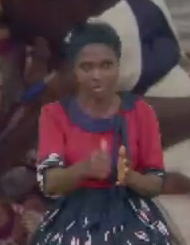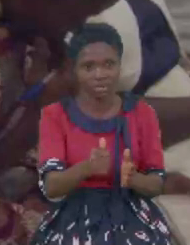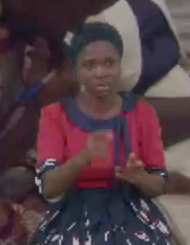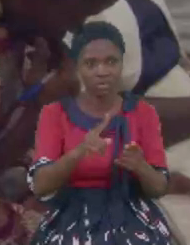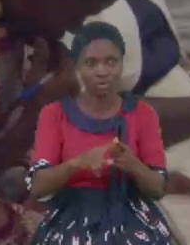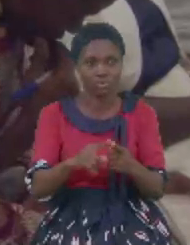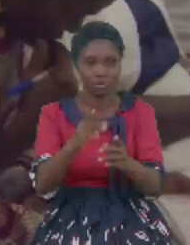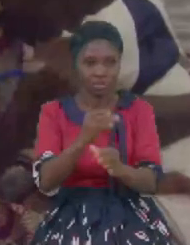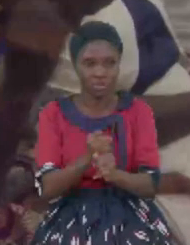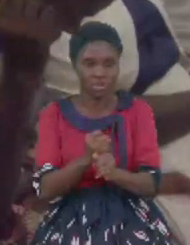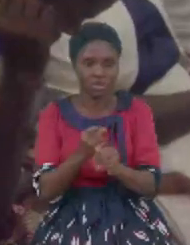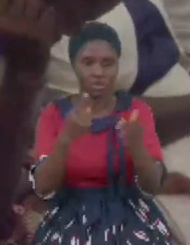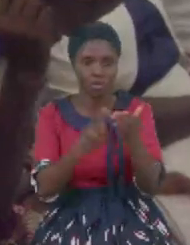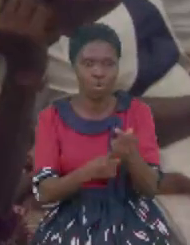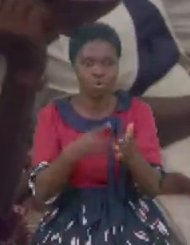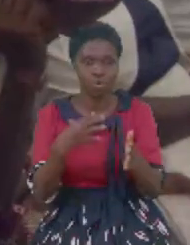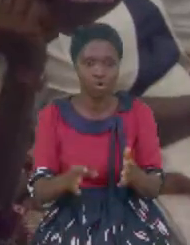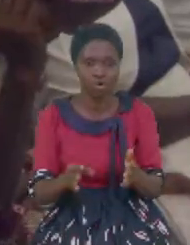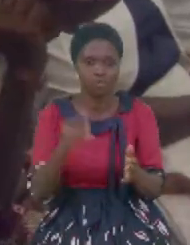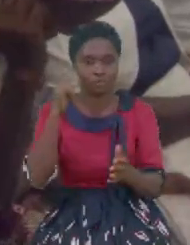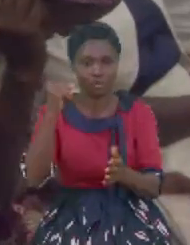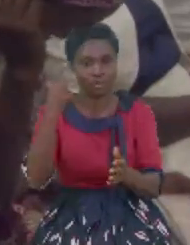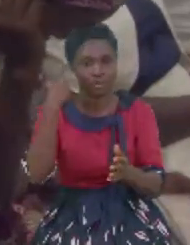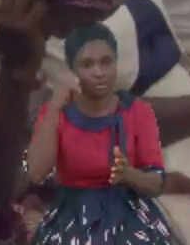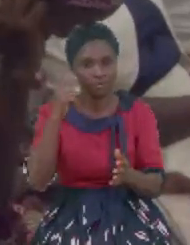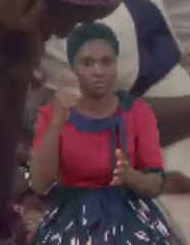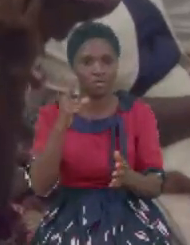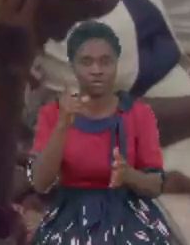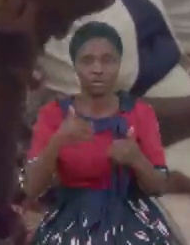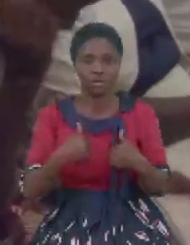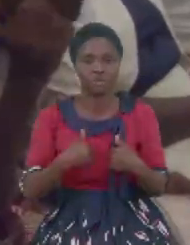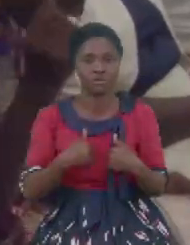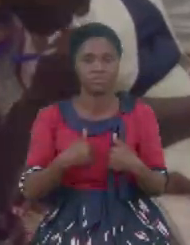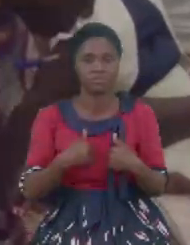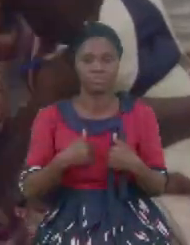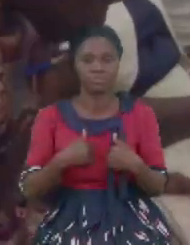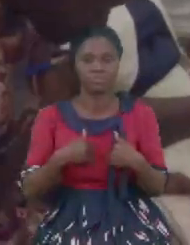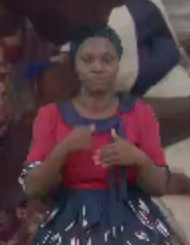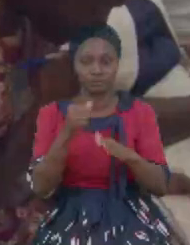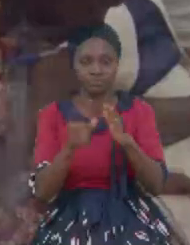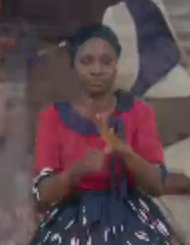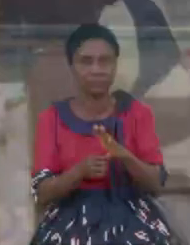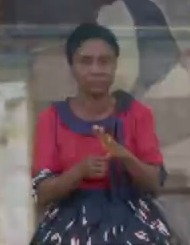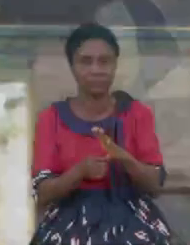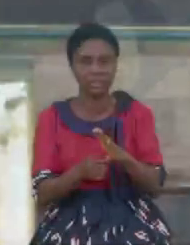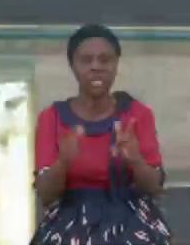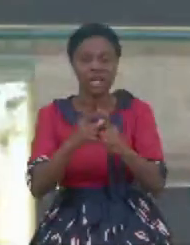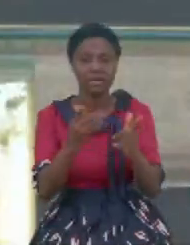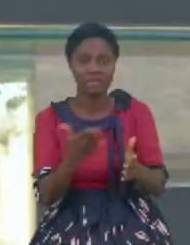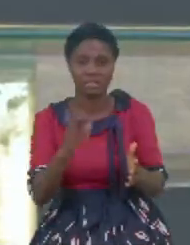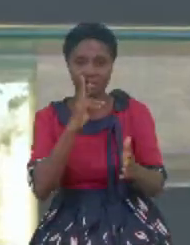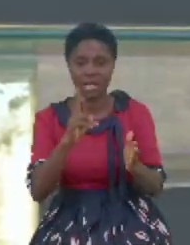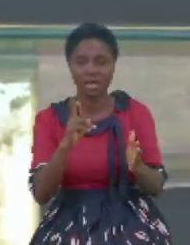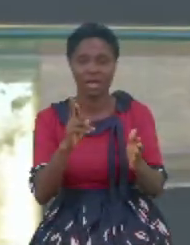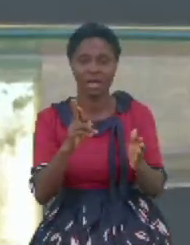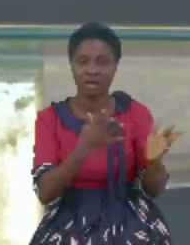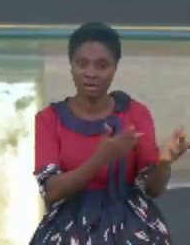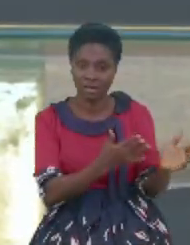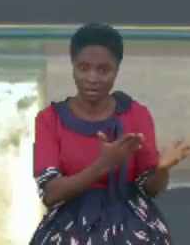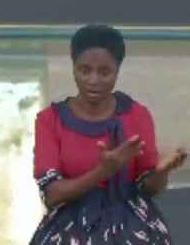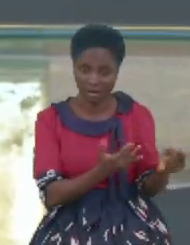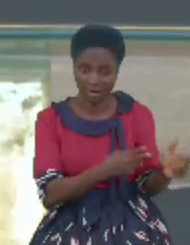Verset 6, il n'y a personne qui invoque ton nom, qui se réveille pour s'attacher à toi. Il y a de grandes percées,